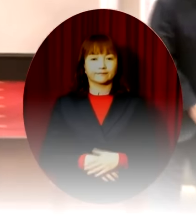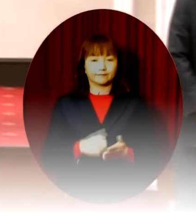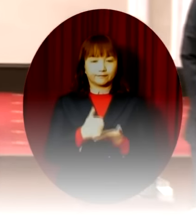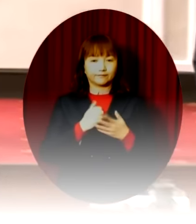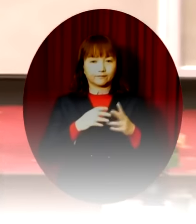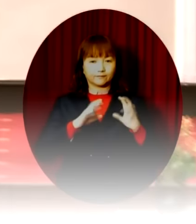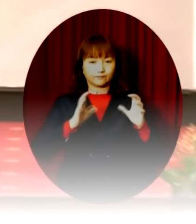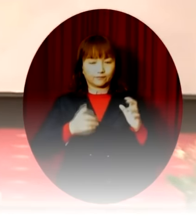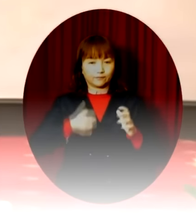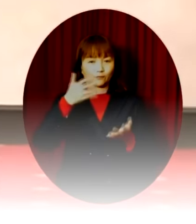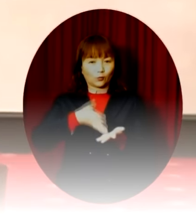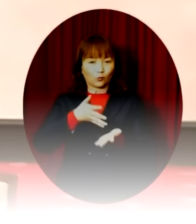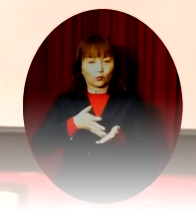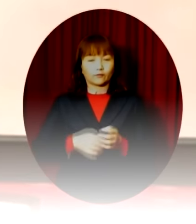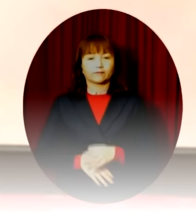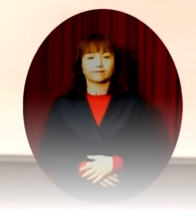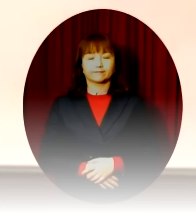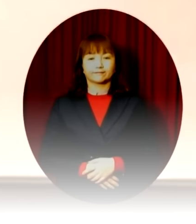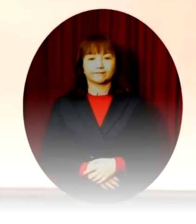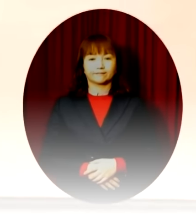请总统来致辞。